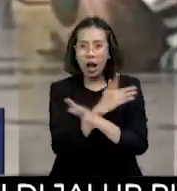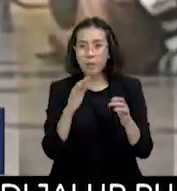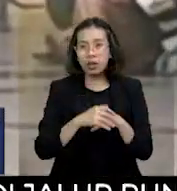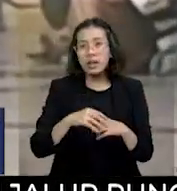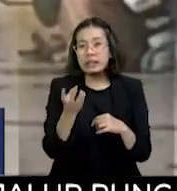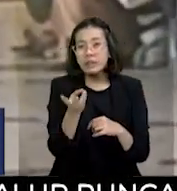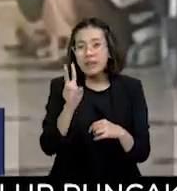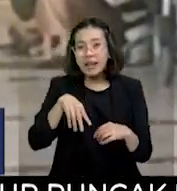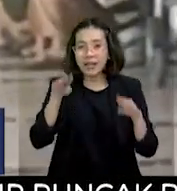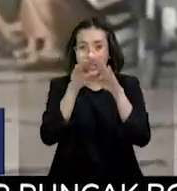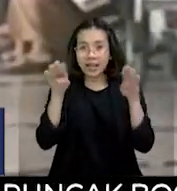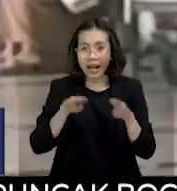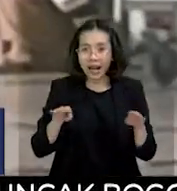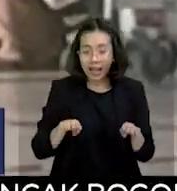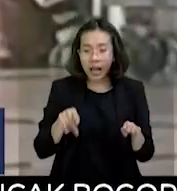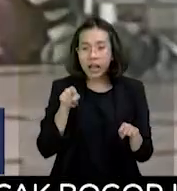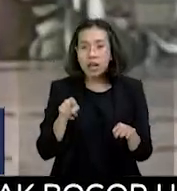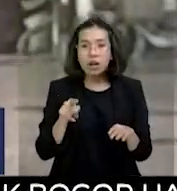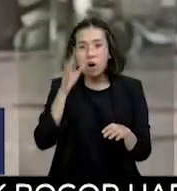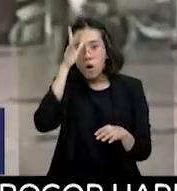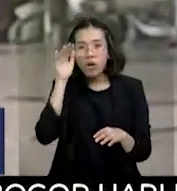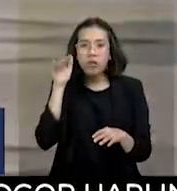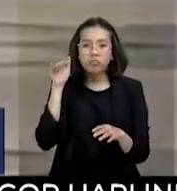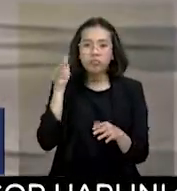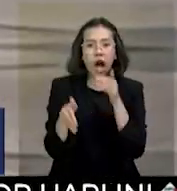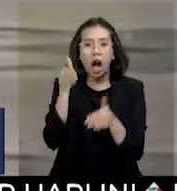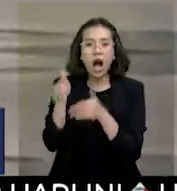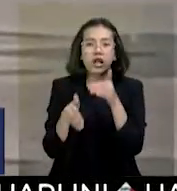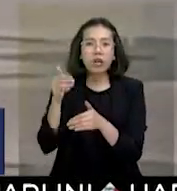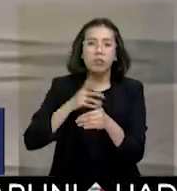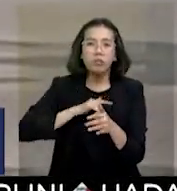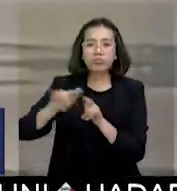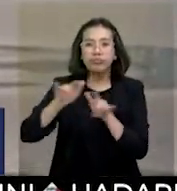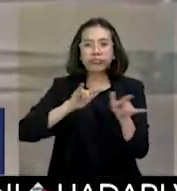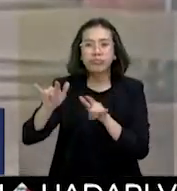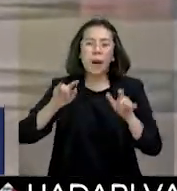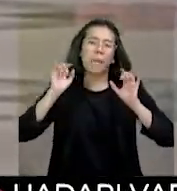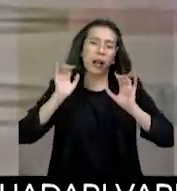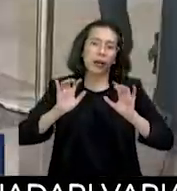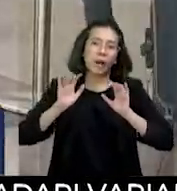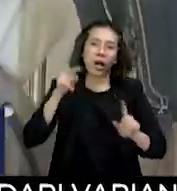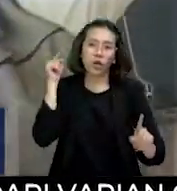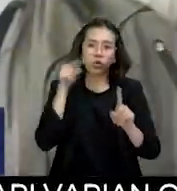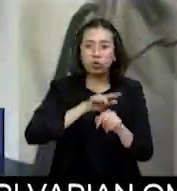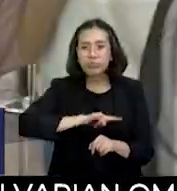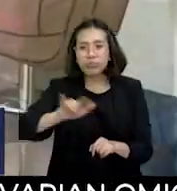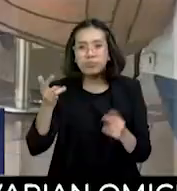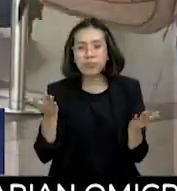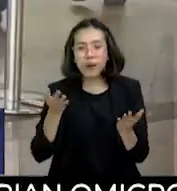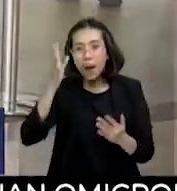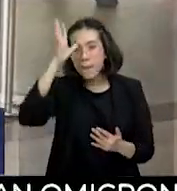calon penumpang memadati keberangkatan domestik Bandara Juanda. Dari sejumlah rute penerbangan, mayoritas didominasi penerbangan menuju